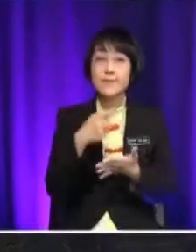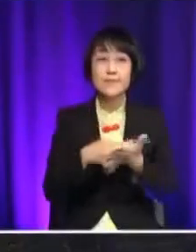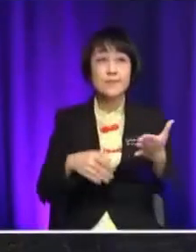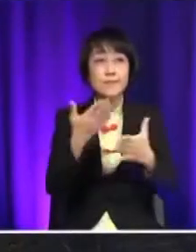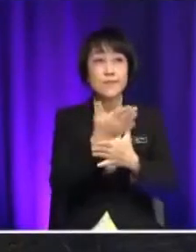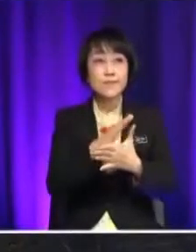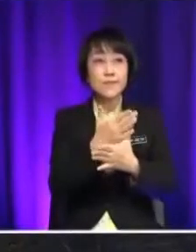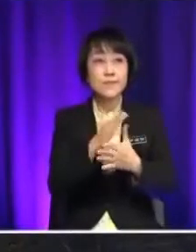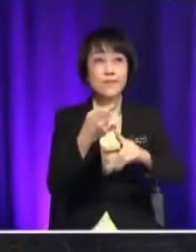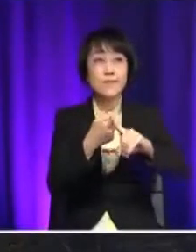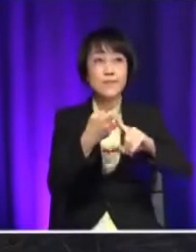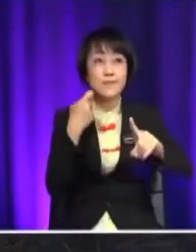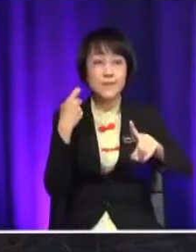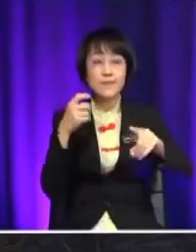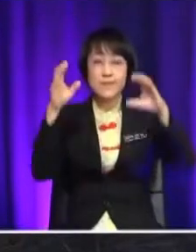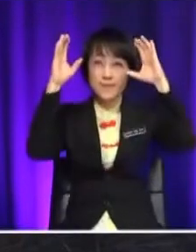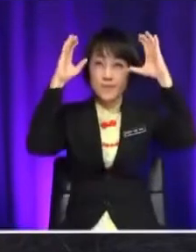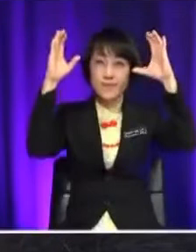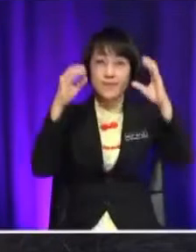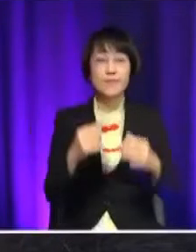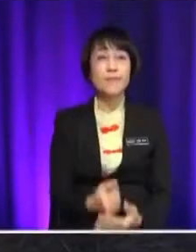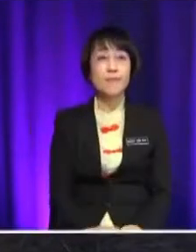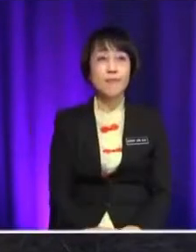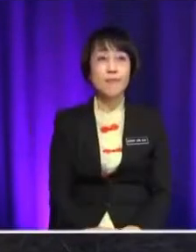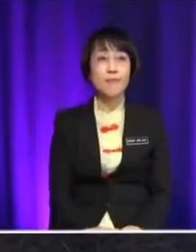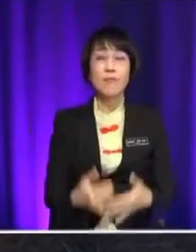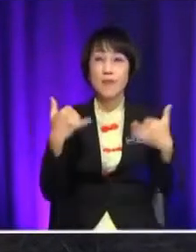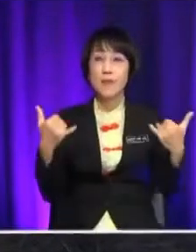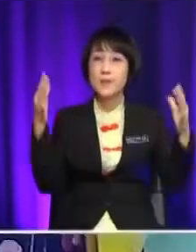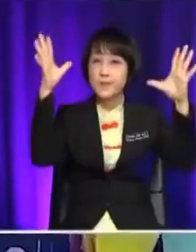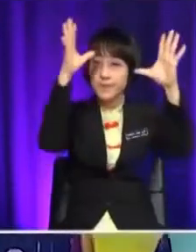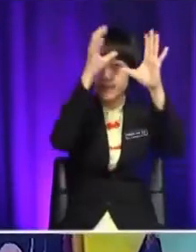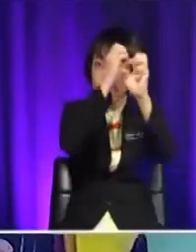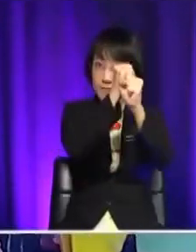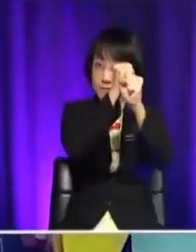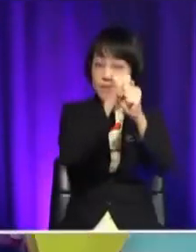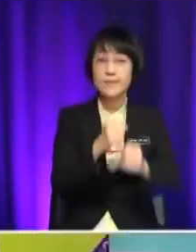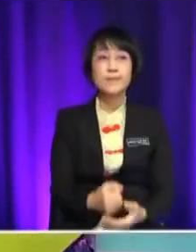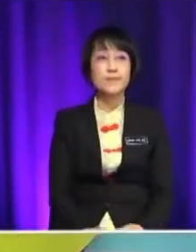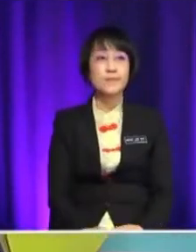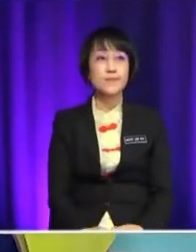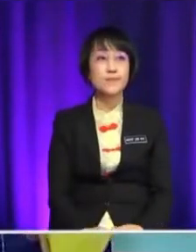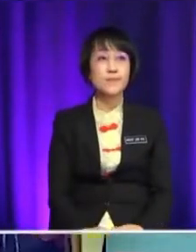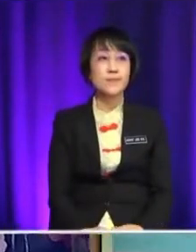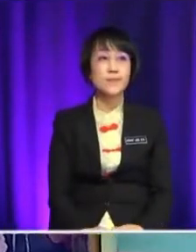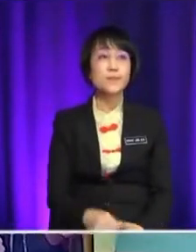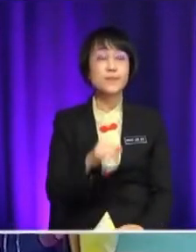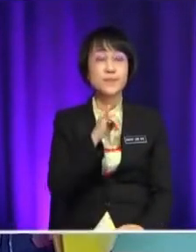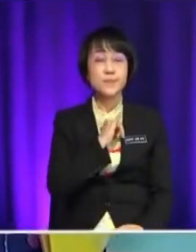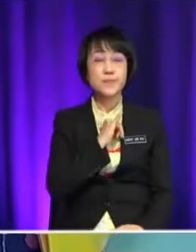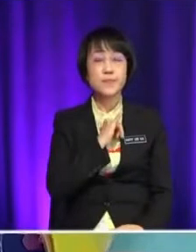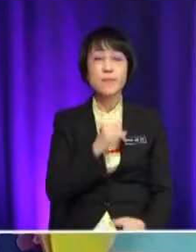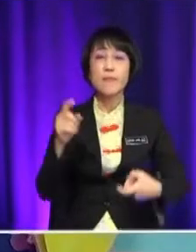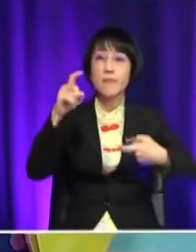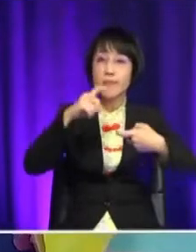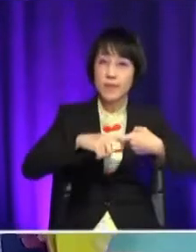Mira, kita sebenarnya sudah pun berada dalam segmen rumusan. Tapi dalam rumusan ini, lagi sekali saya nak kaitkan kepada